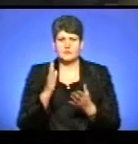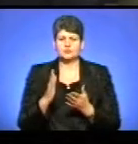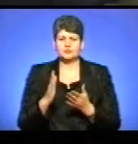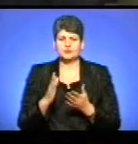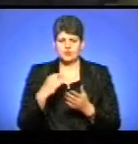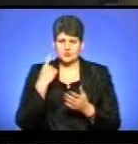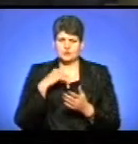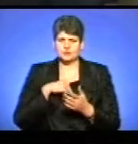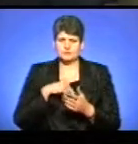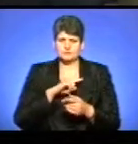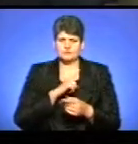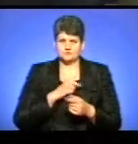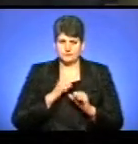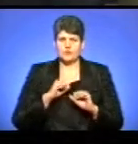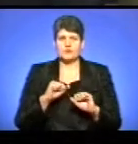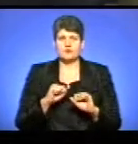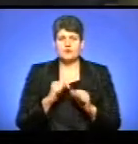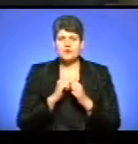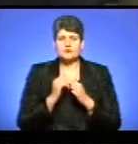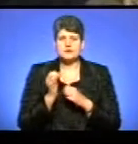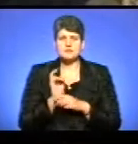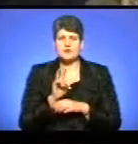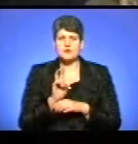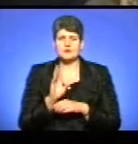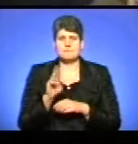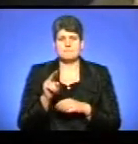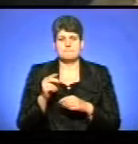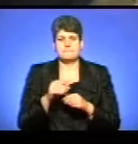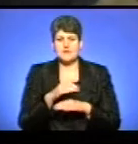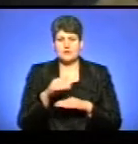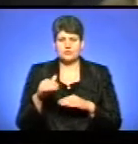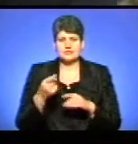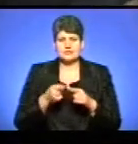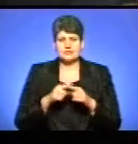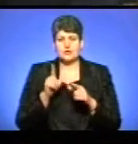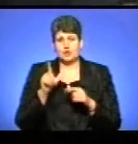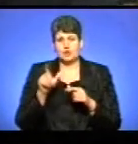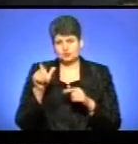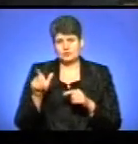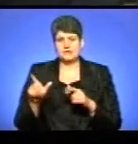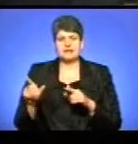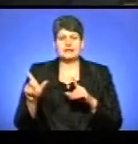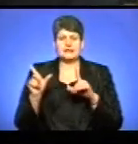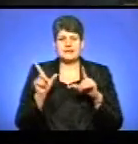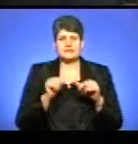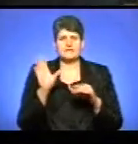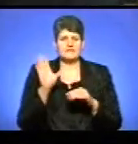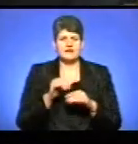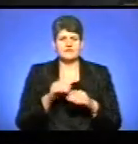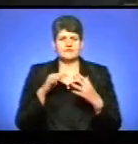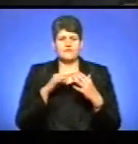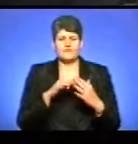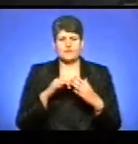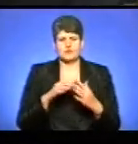хороброю людиною, тому що він кожен раз ходить на передову. Це людина, яка проїхала весь фронт від Станиці Луганської